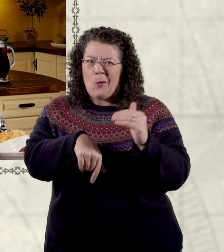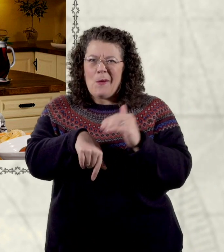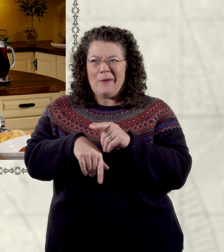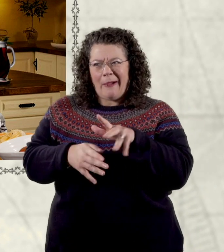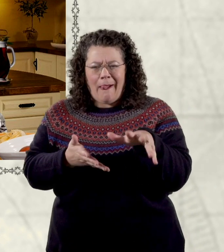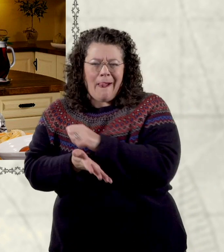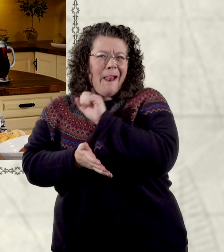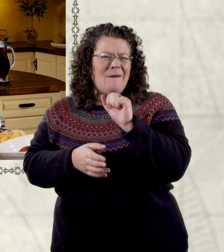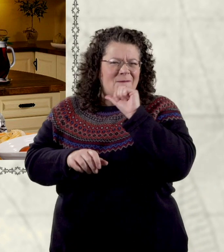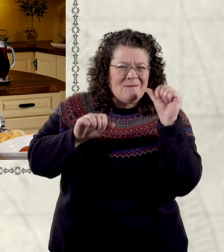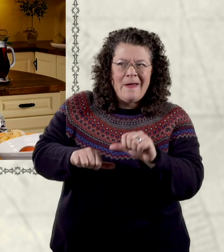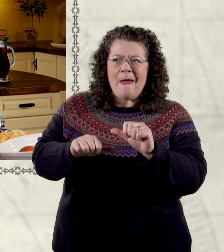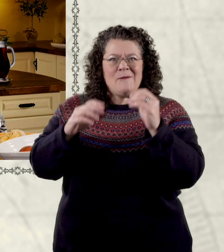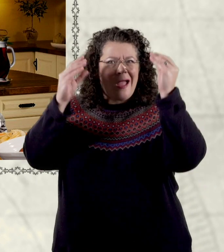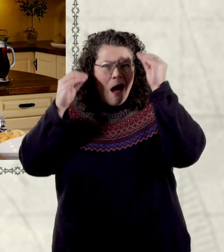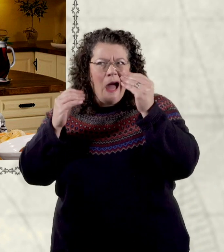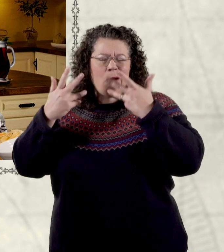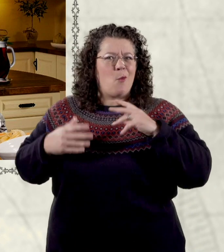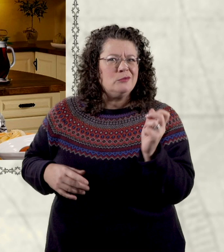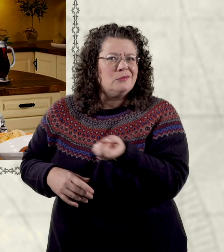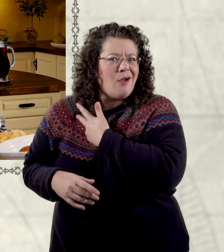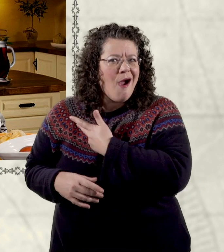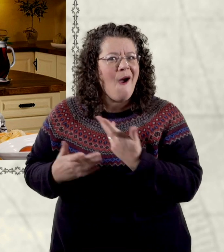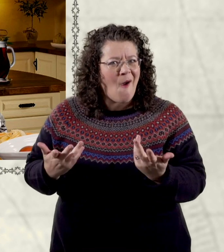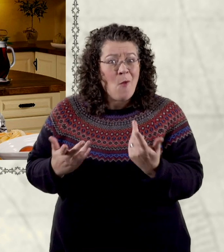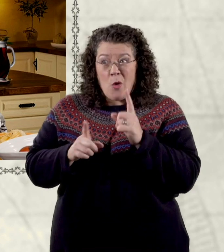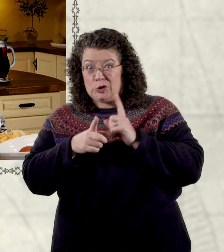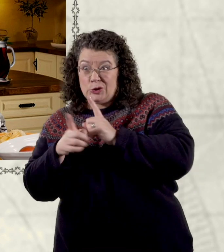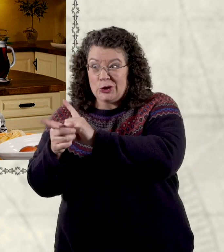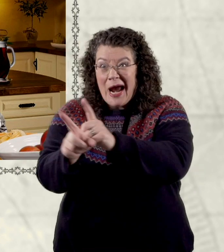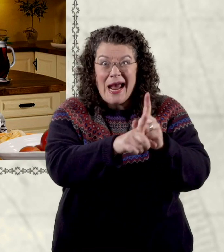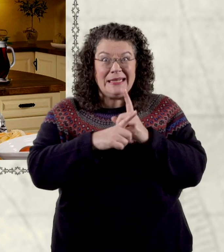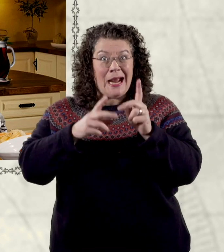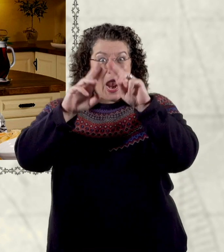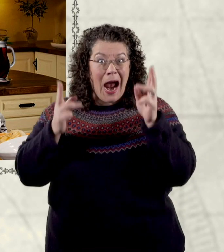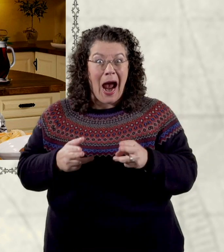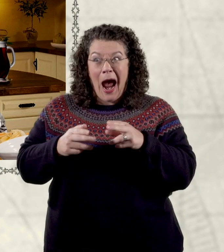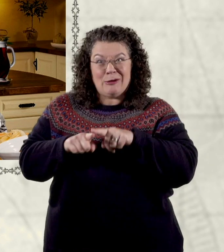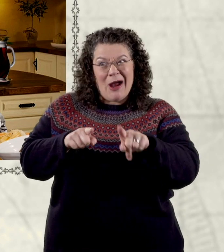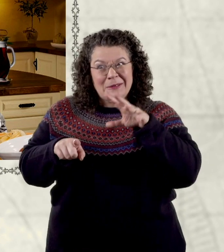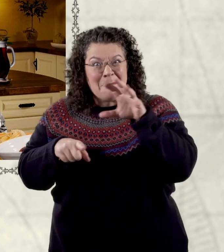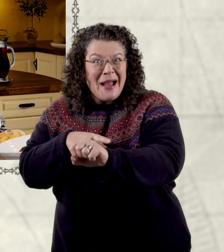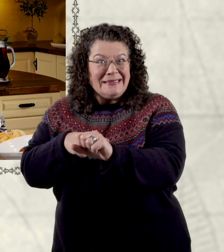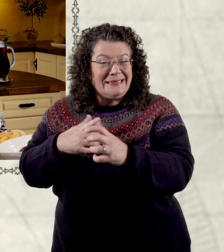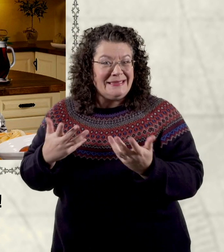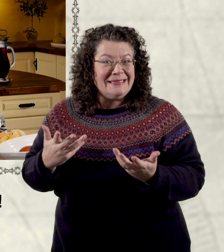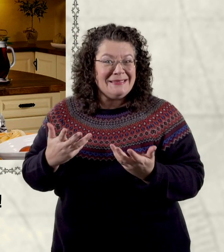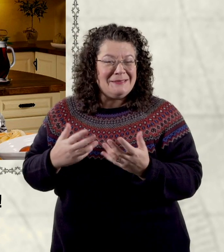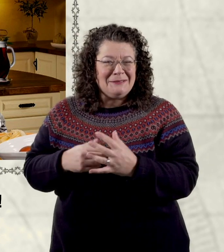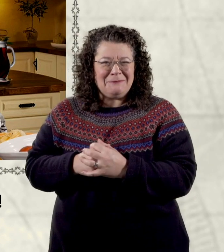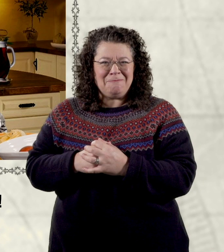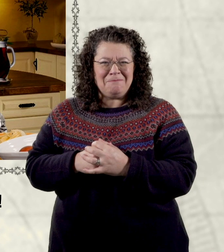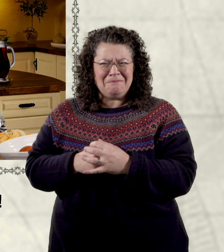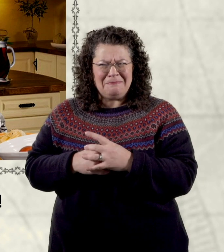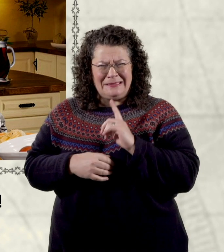hoff het neu'ch sgarff, neu hyd yn oed yn rhedeg ar eich hôl chi o gwmpas y tŷ yn trial eich cnoi.